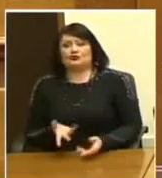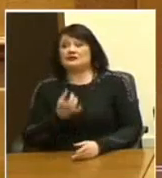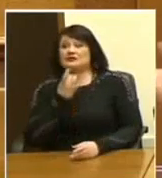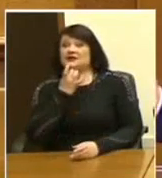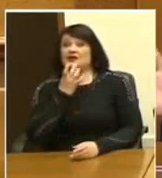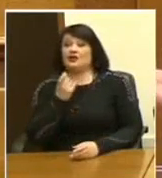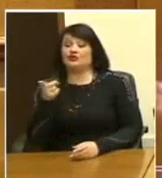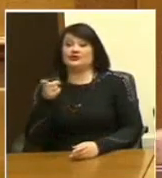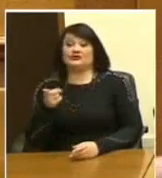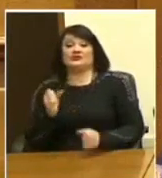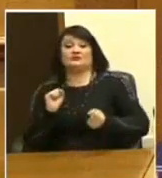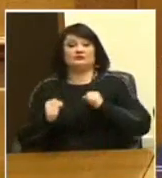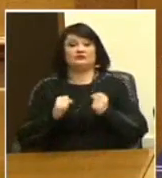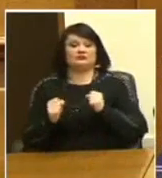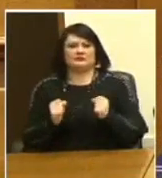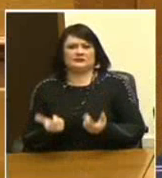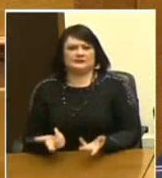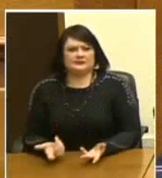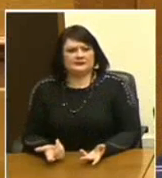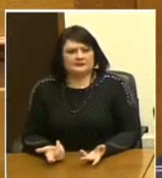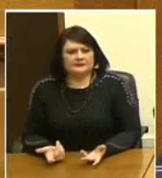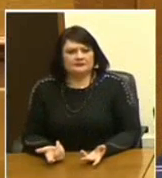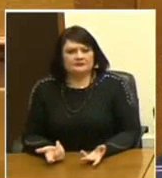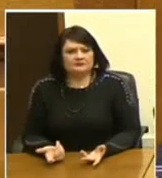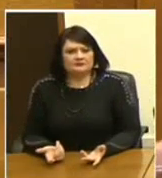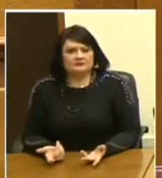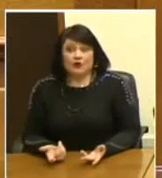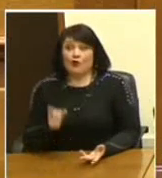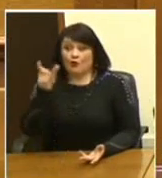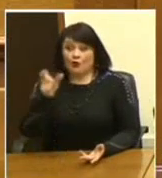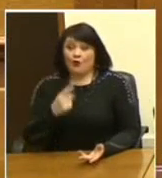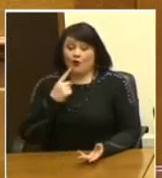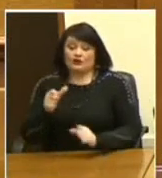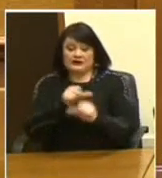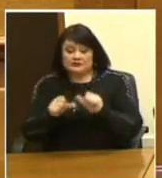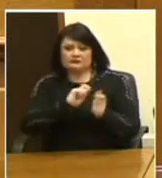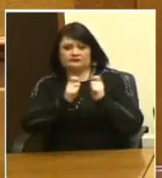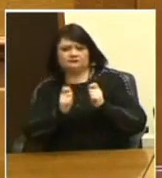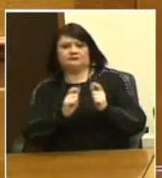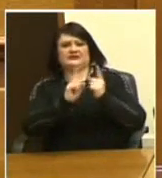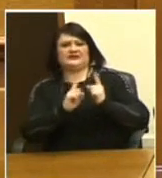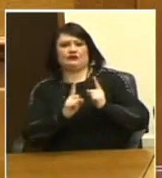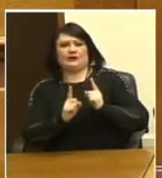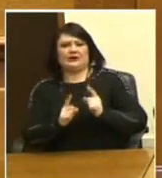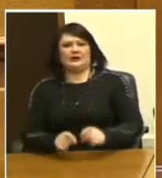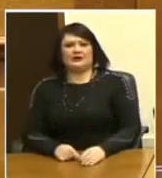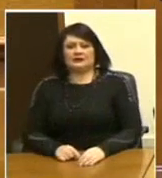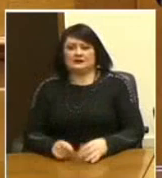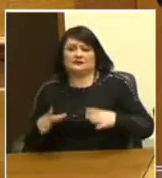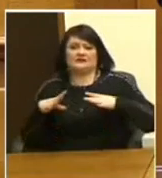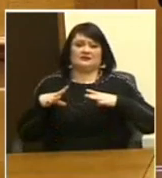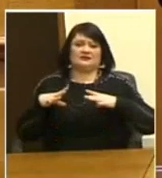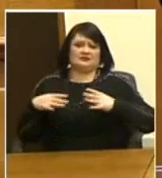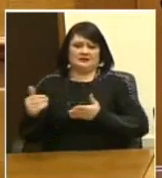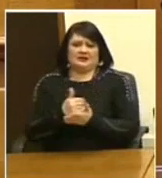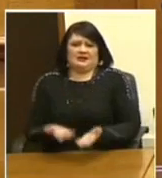λέτε ότι βεβαίως δεν θα κάνετε τίποτα για να αλλάξετε αυτή τη συμφωνία. Για να το θρέψετε λοιπόν αυτό το κοινό, πουλάτε τζάμπα μαγιά. Για κάτι το οποίο θα